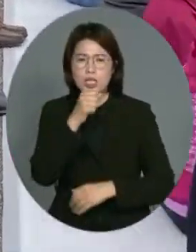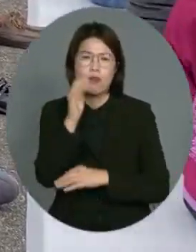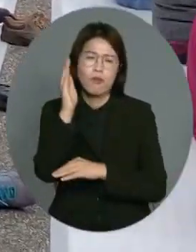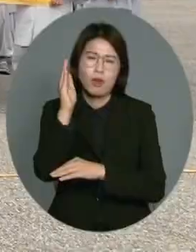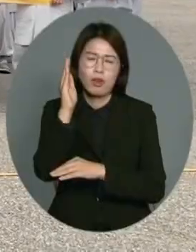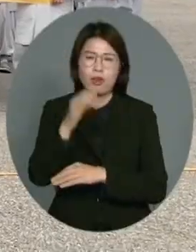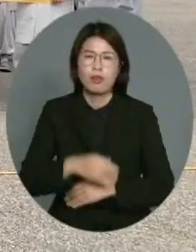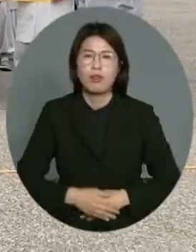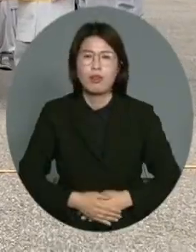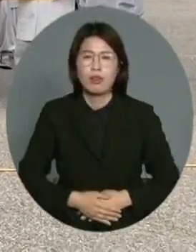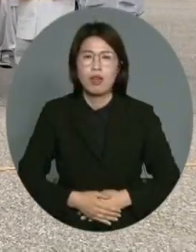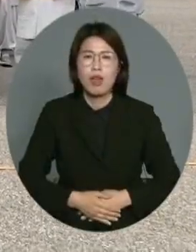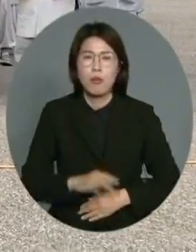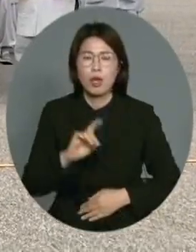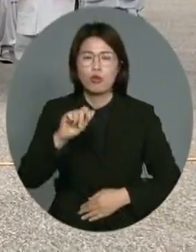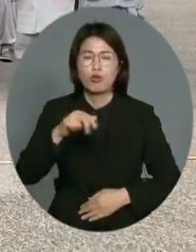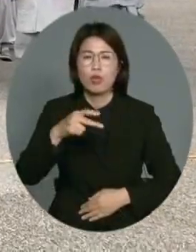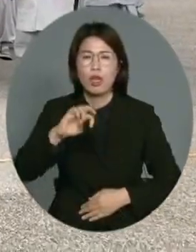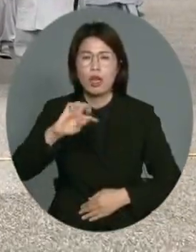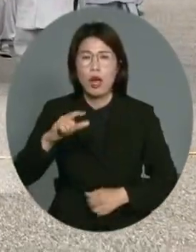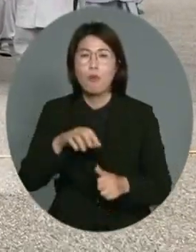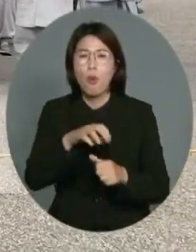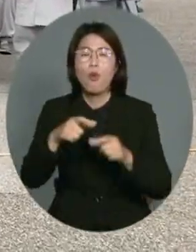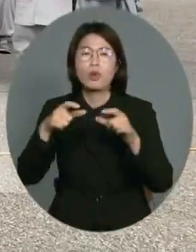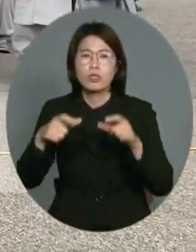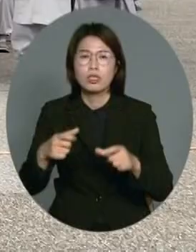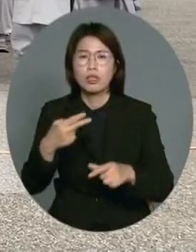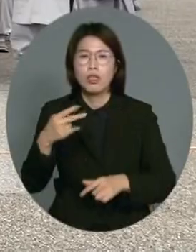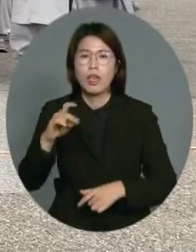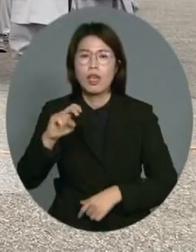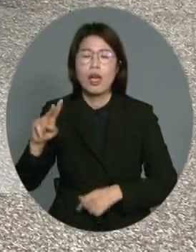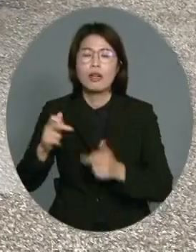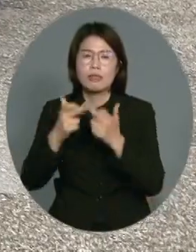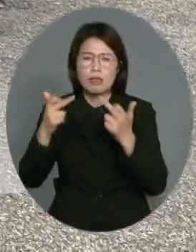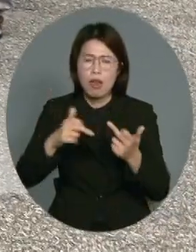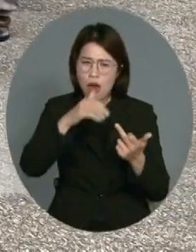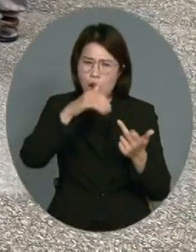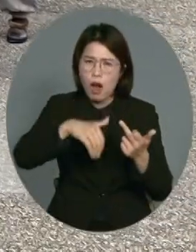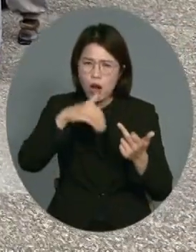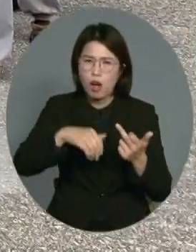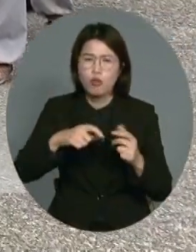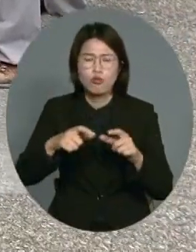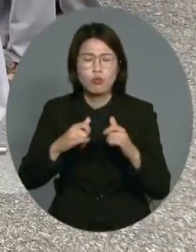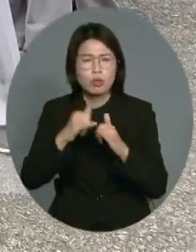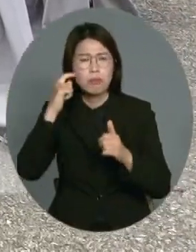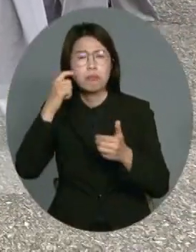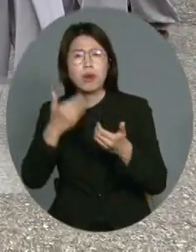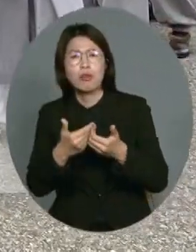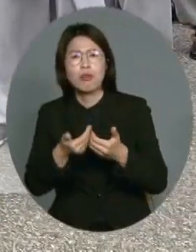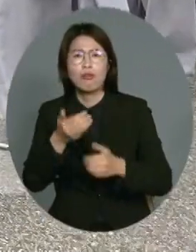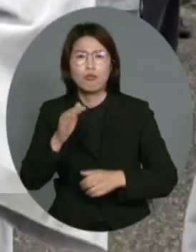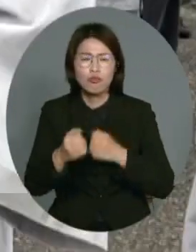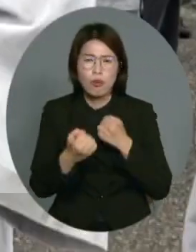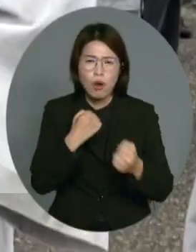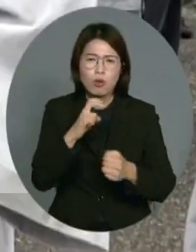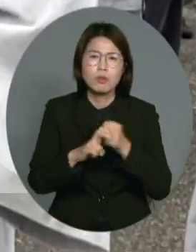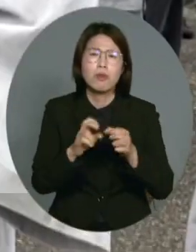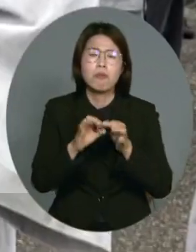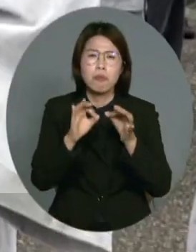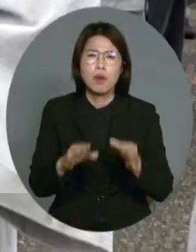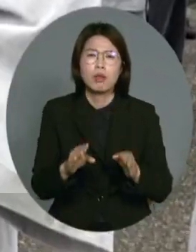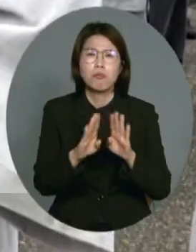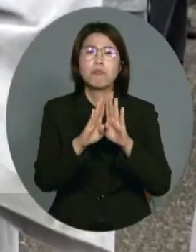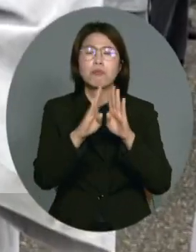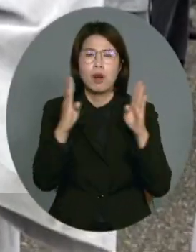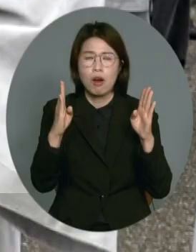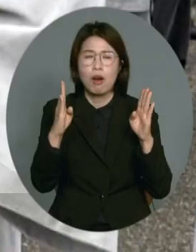열었습니다 백두대간 보호지역인 문경 대야산 광업소가 주민 반대에도 불구하고 20여년만에 다시